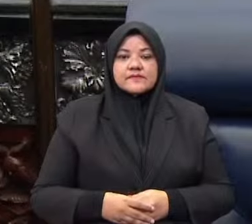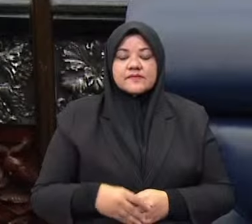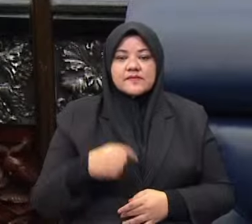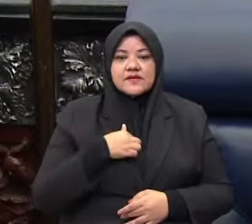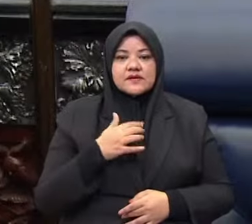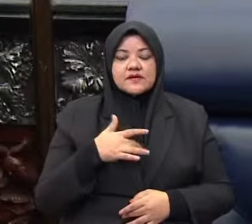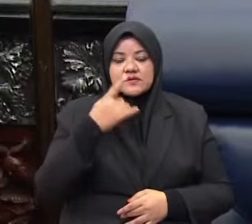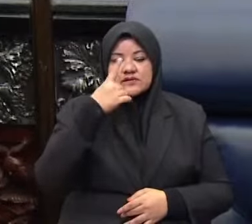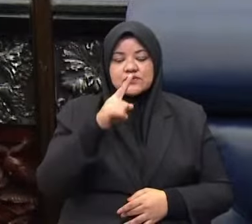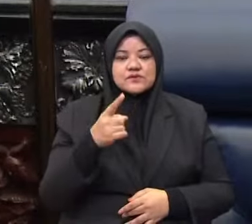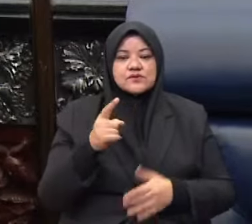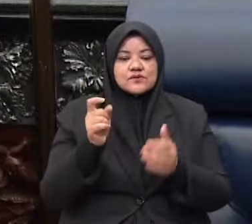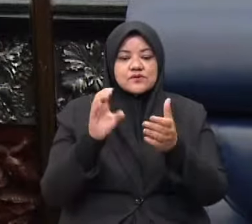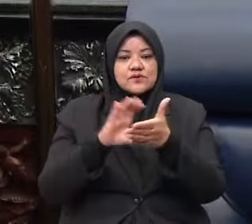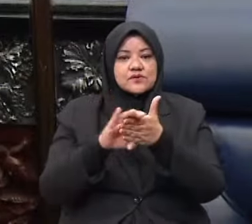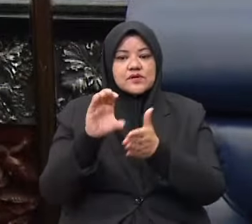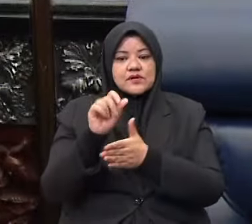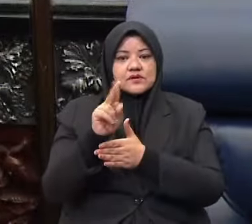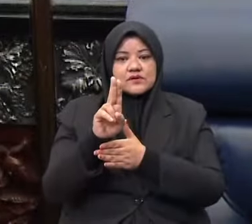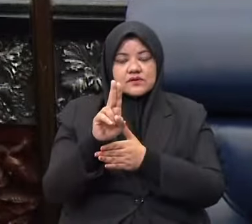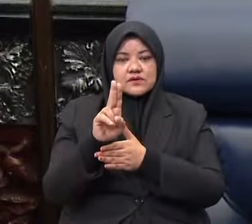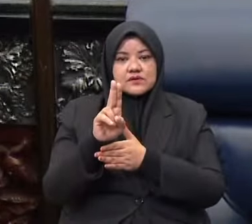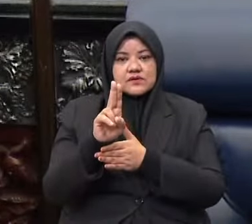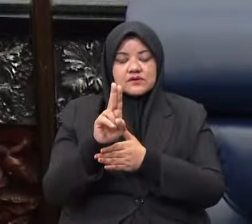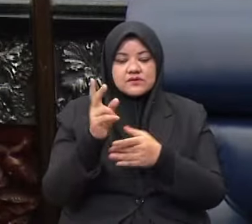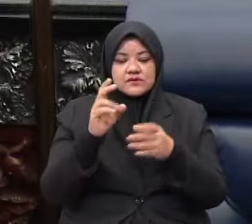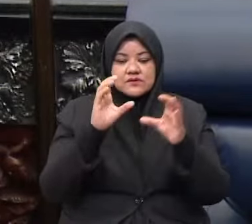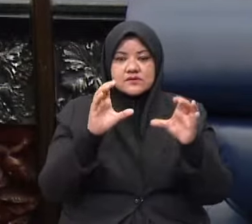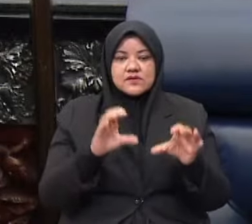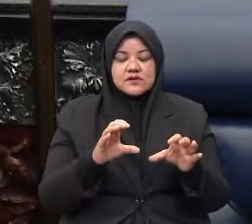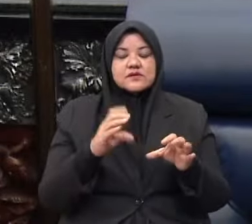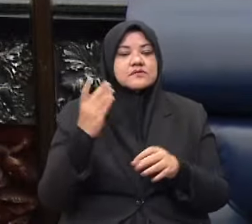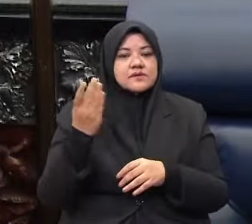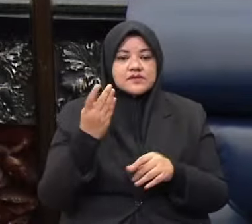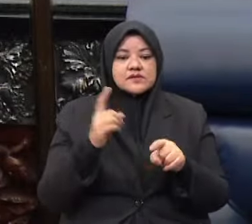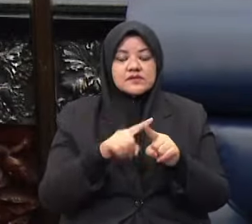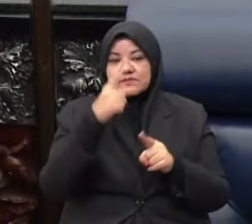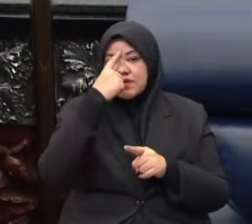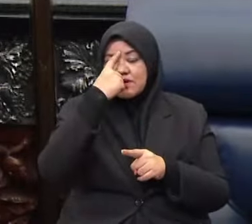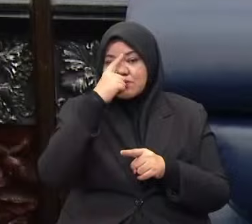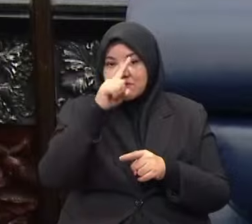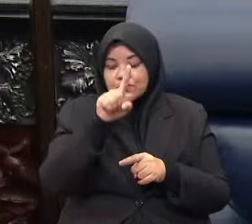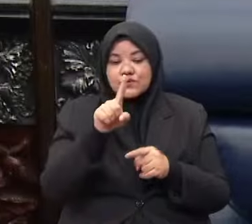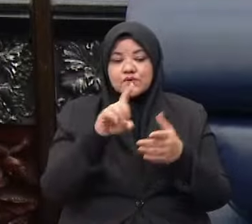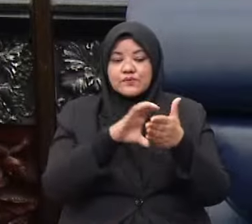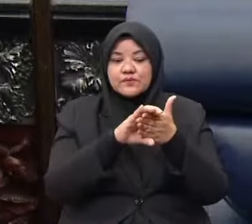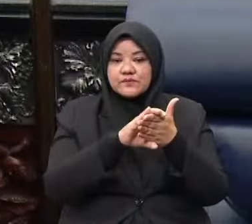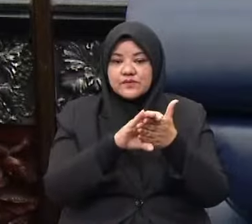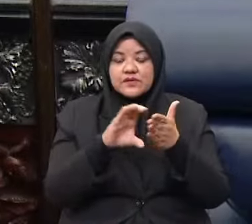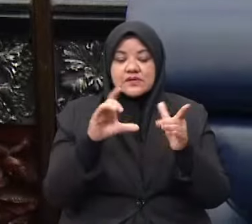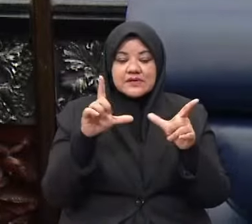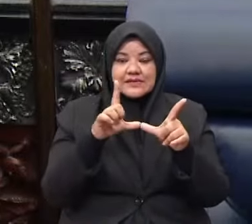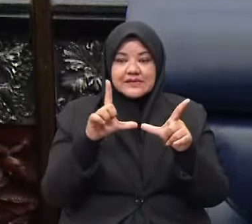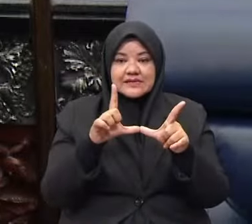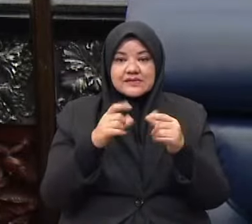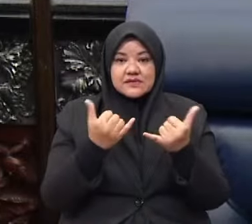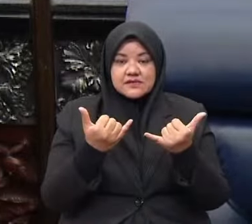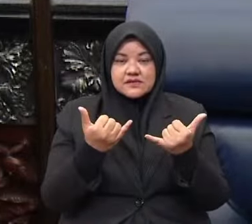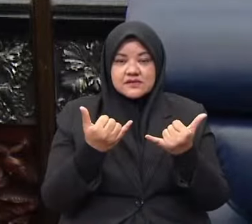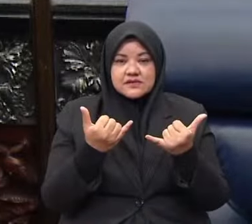Saya rasa untuk pemegang-pemegang kad OKU ini kaedahnya seperti biasa. Tetapi untuk pemegang-pemegang lesen sedia